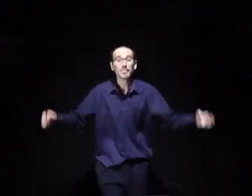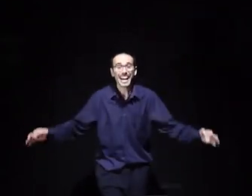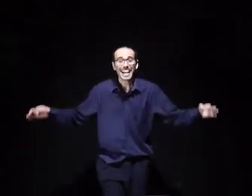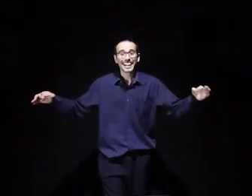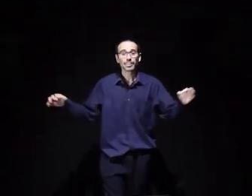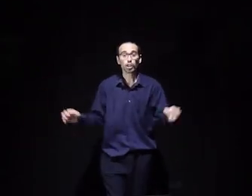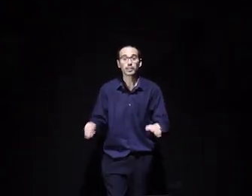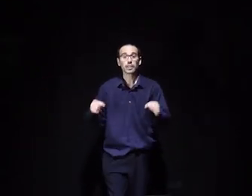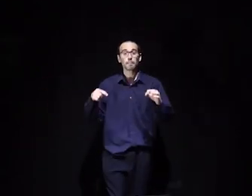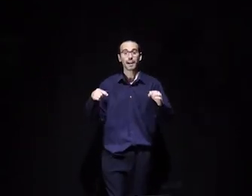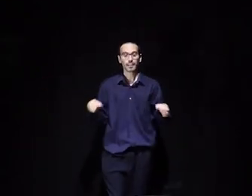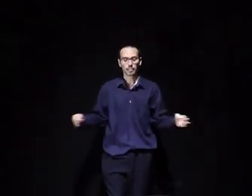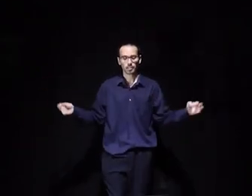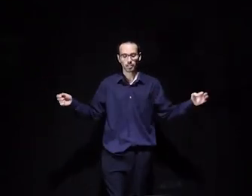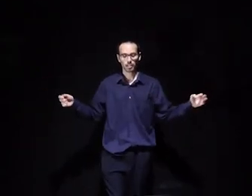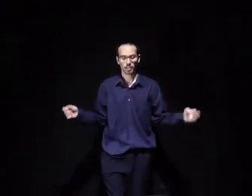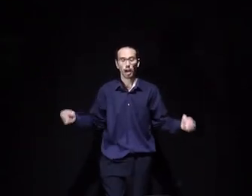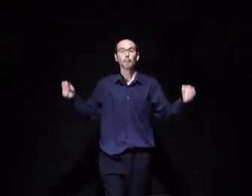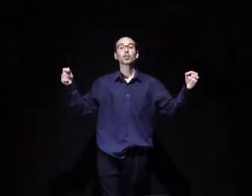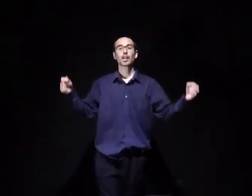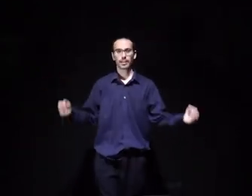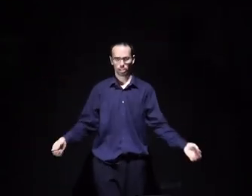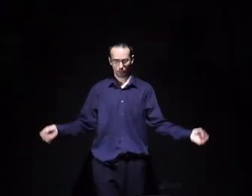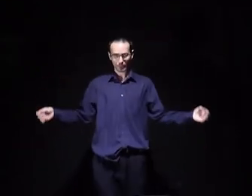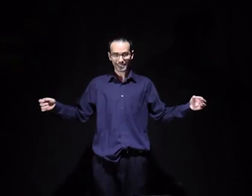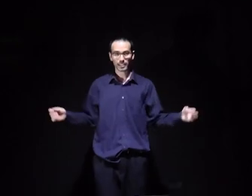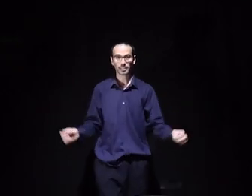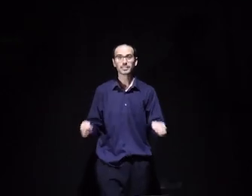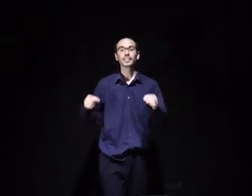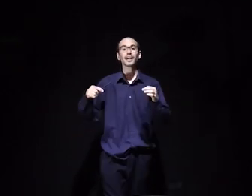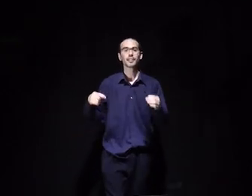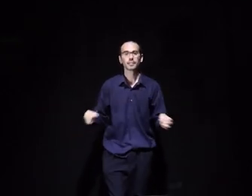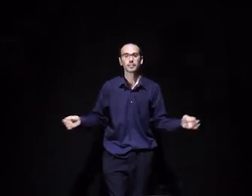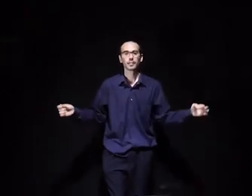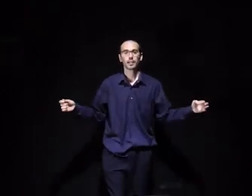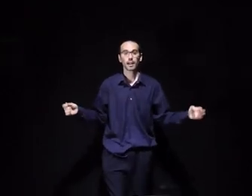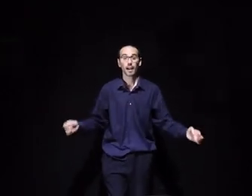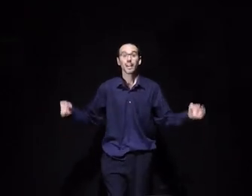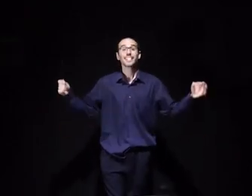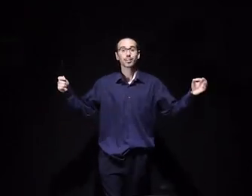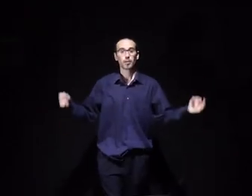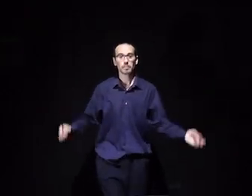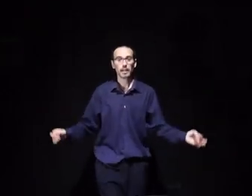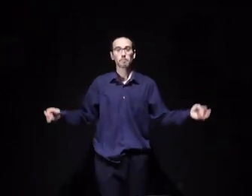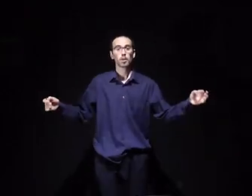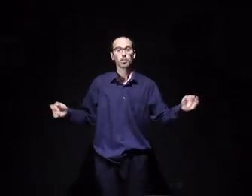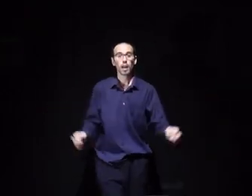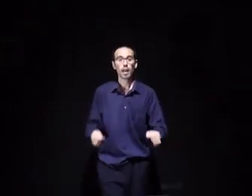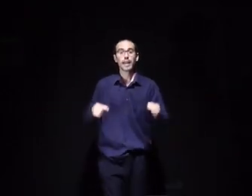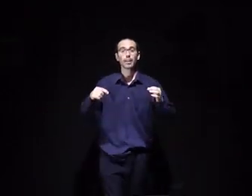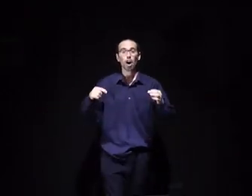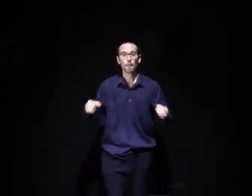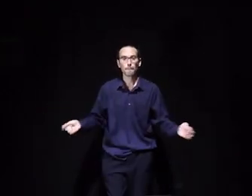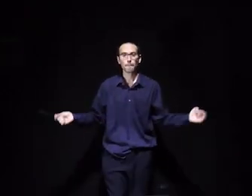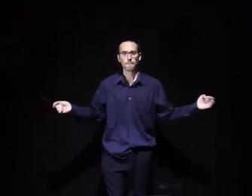Ho veus negre i tot tapat, posa-li nom que estàs tancat. Si ho és verd,